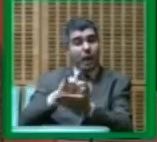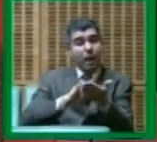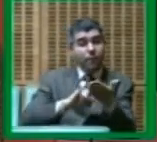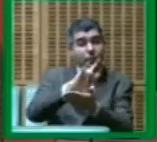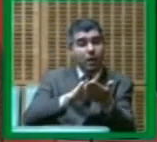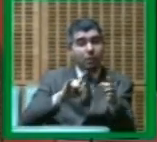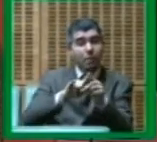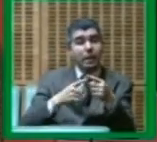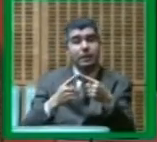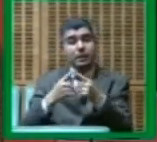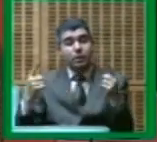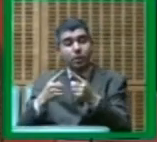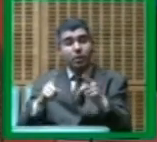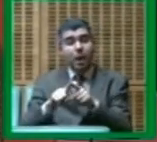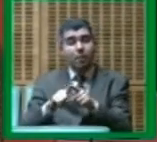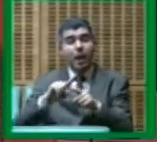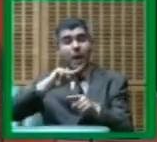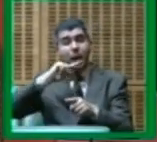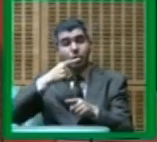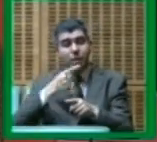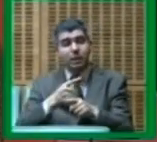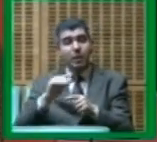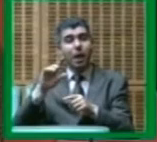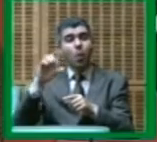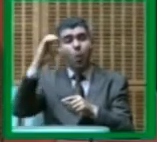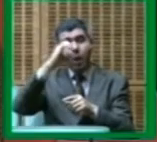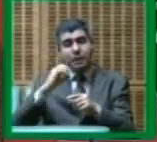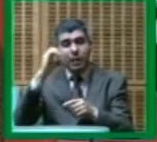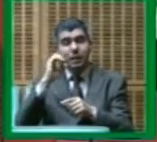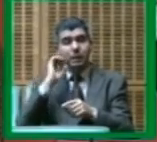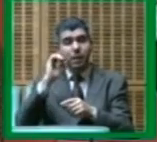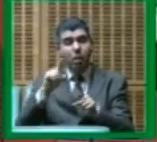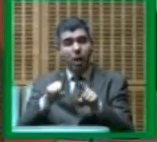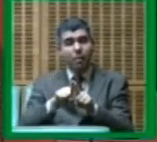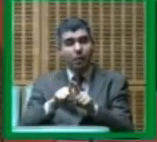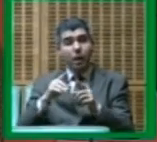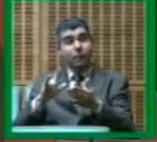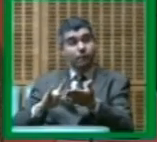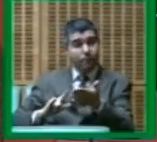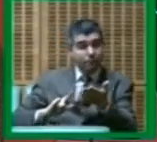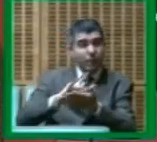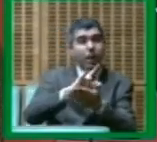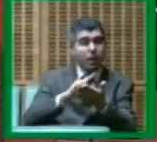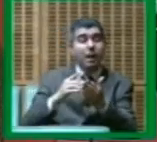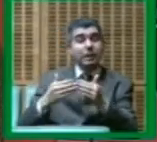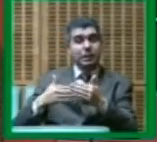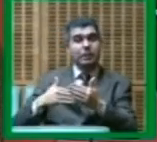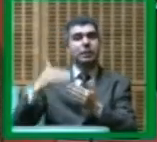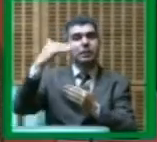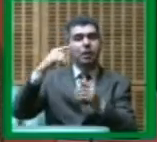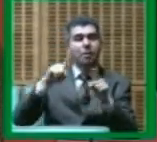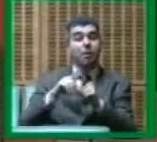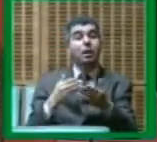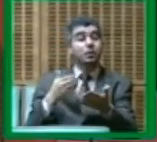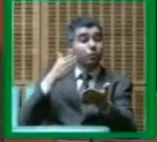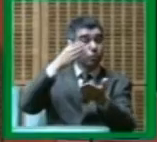نجيبوا الناس من ورزازات ومن زاكوره ومن قلميم، يعني بطبيعه الحال غيكون تاثير على الشبكه ديال النقل الجوي، ولكن زدناها. كانت الزيارات